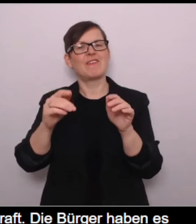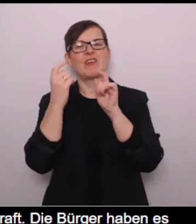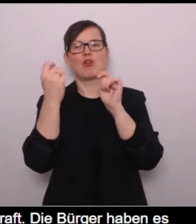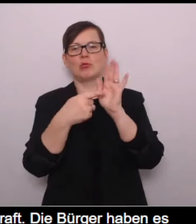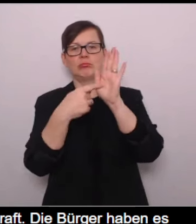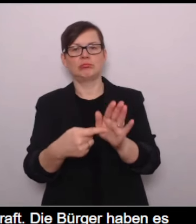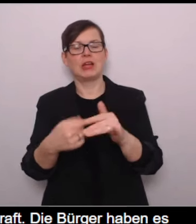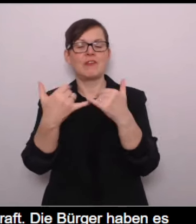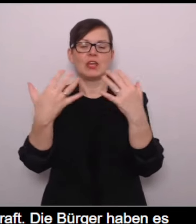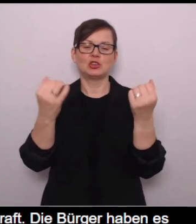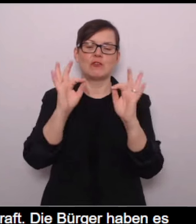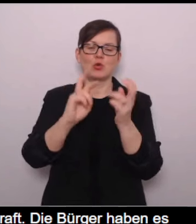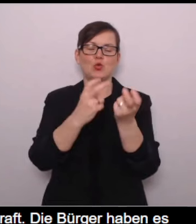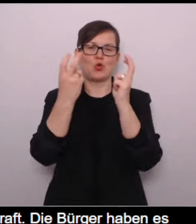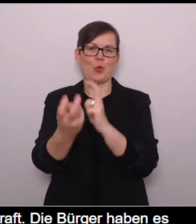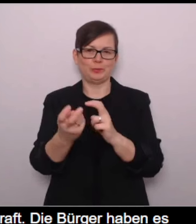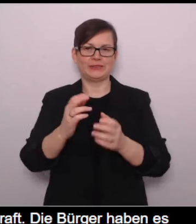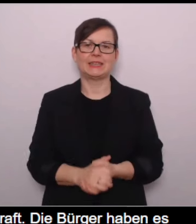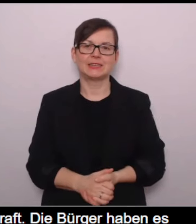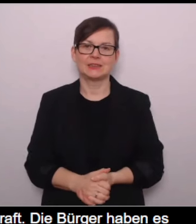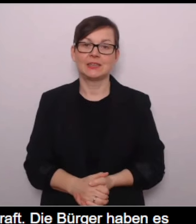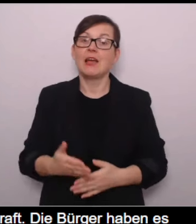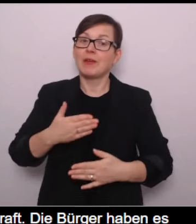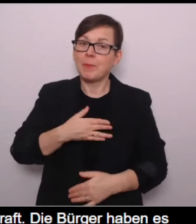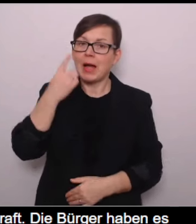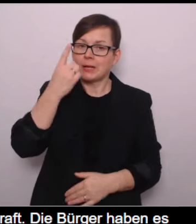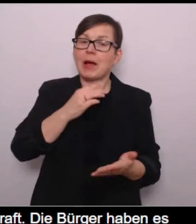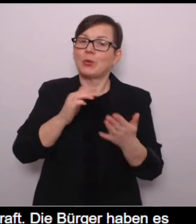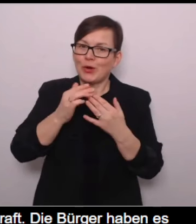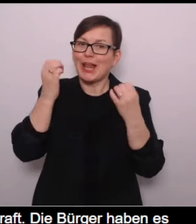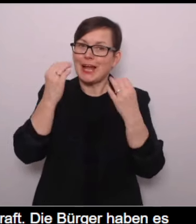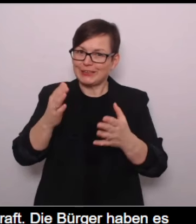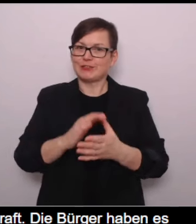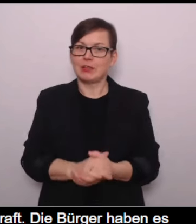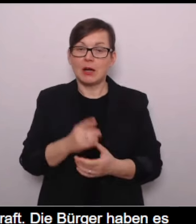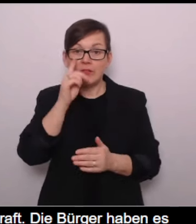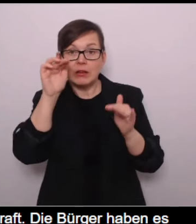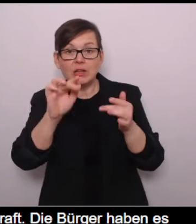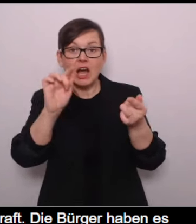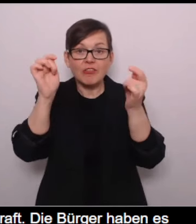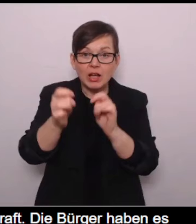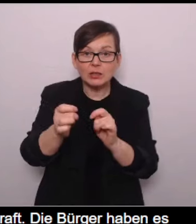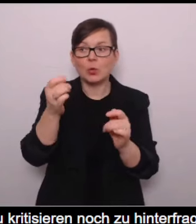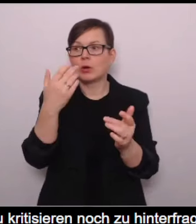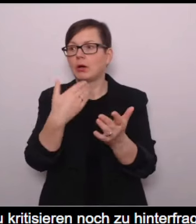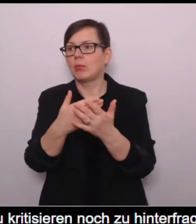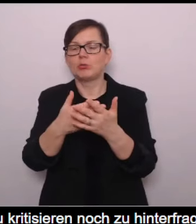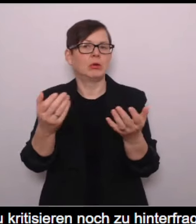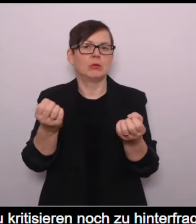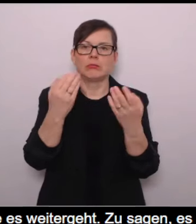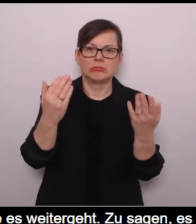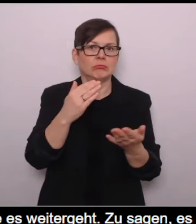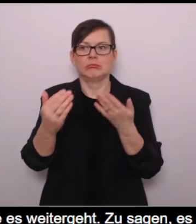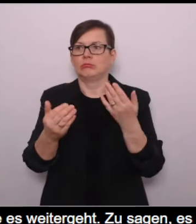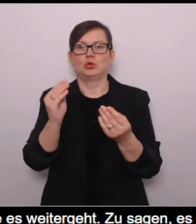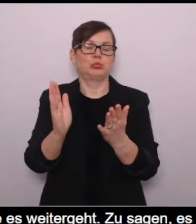insgesamt sehr gut. Sie wird demnächst auch nochmal einen Vorschlag dann auch im Kabinett präsentieren, wie man das Ganze entsprechend umsetzen kann. Meine Auffassung ist relativ klar.